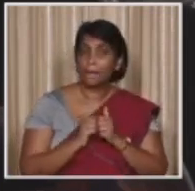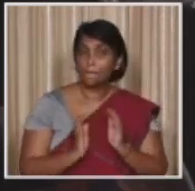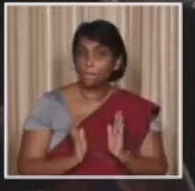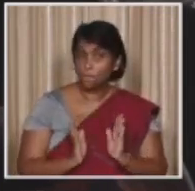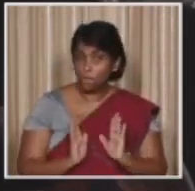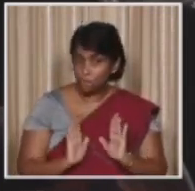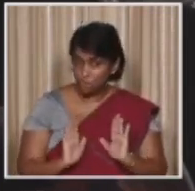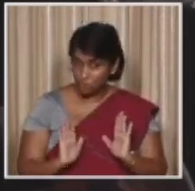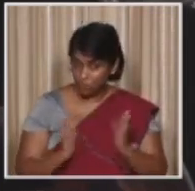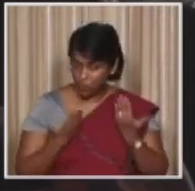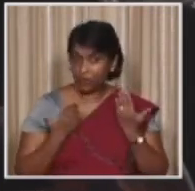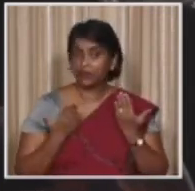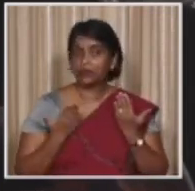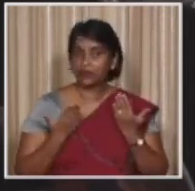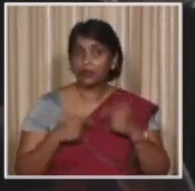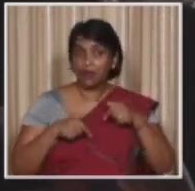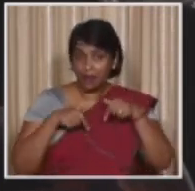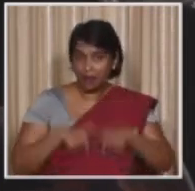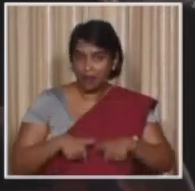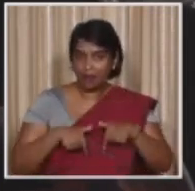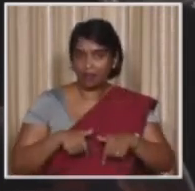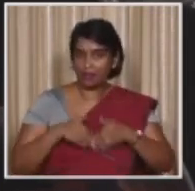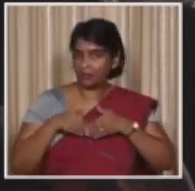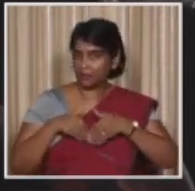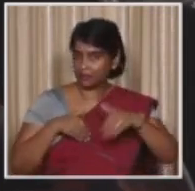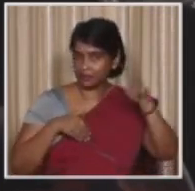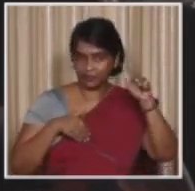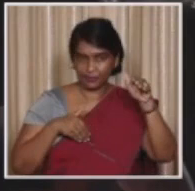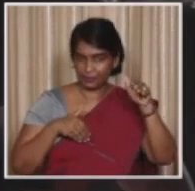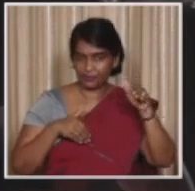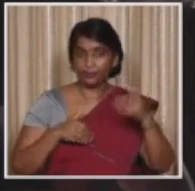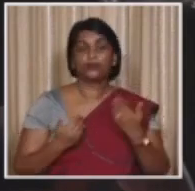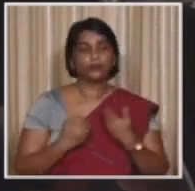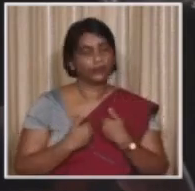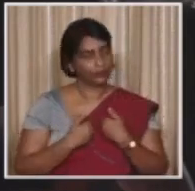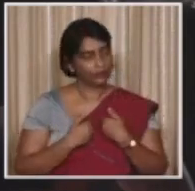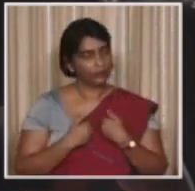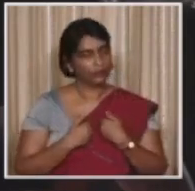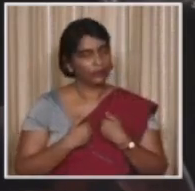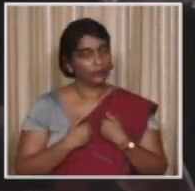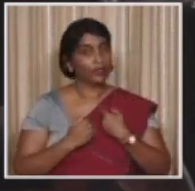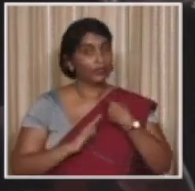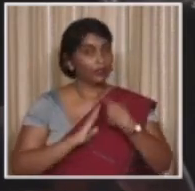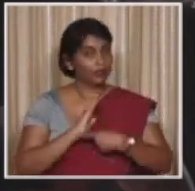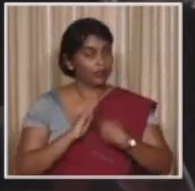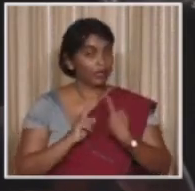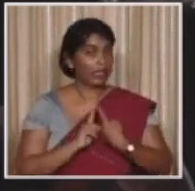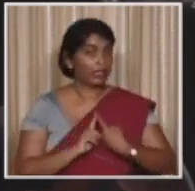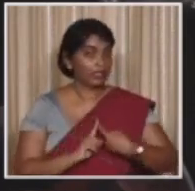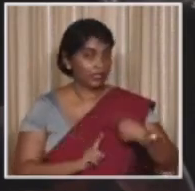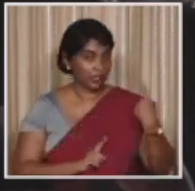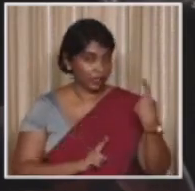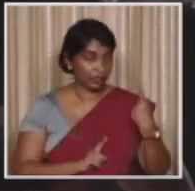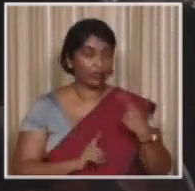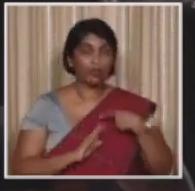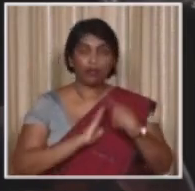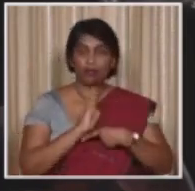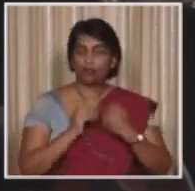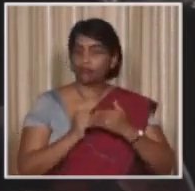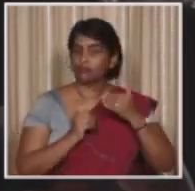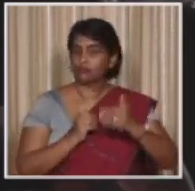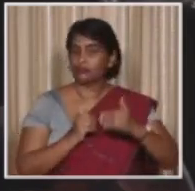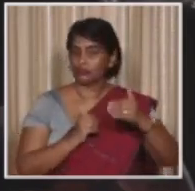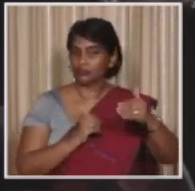කරන්නේ අද ඉඳලා. අපි රට දියුණු කරන්න රට ඉදිරියට